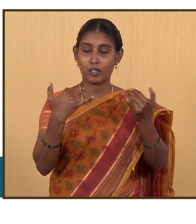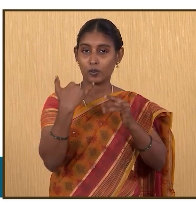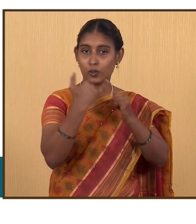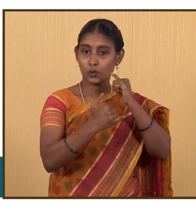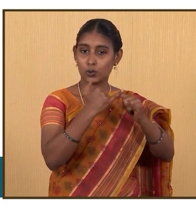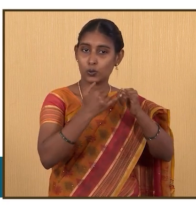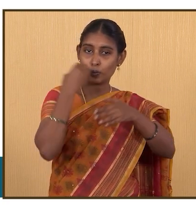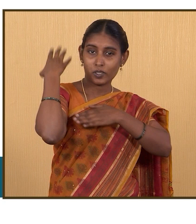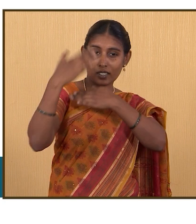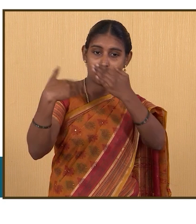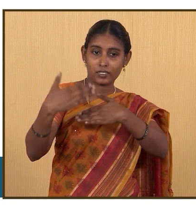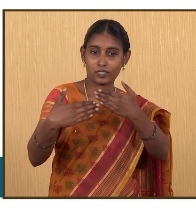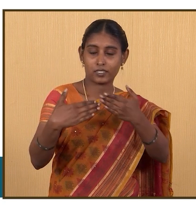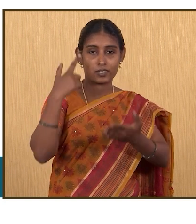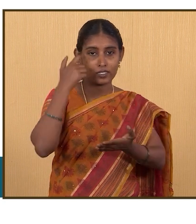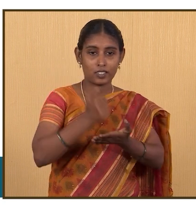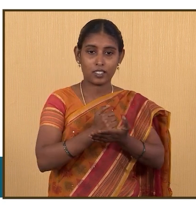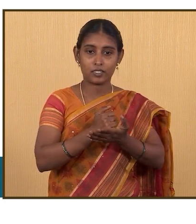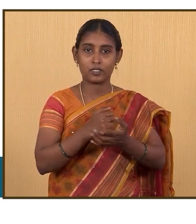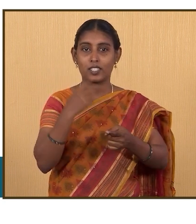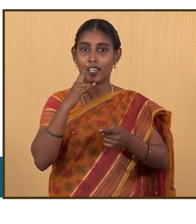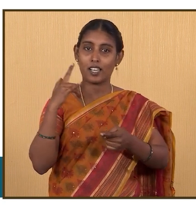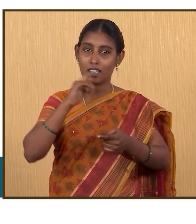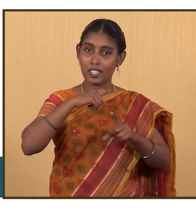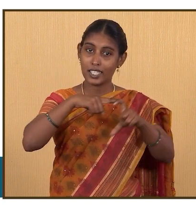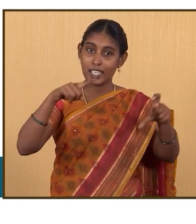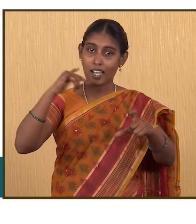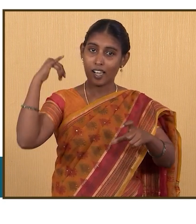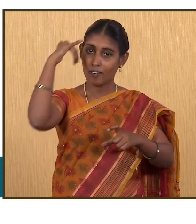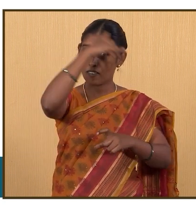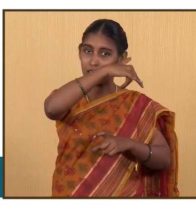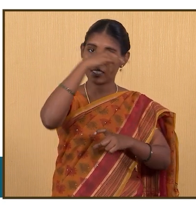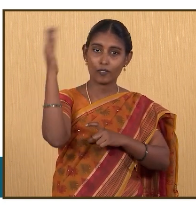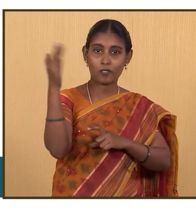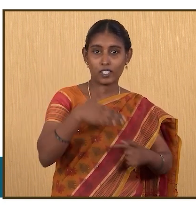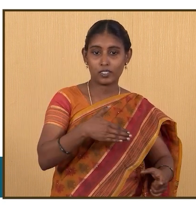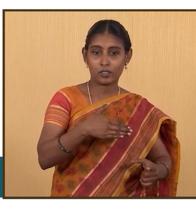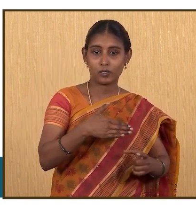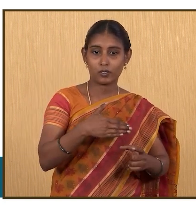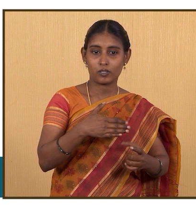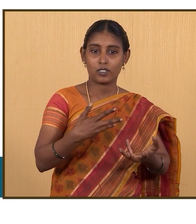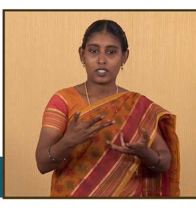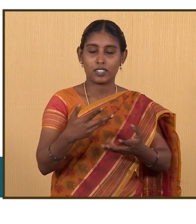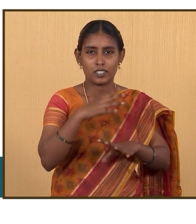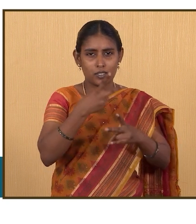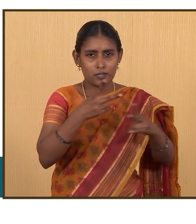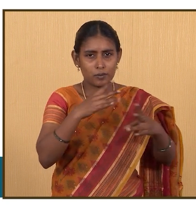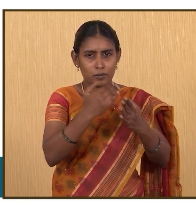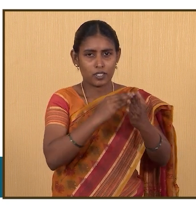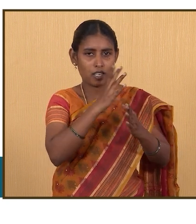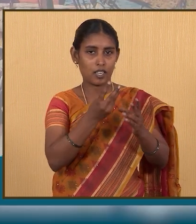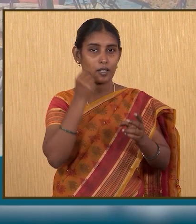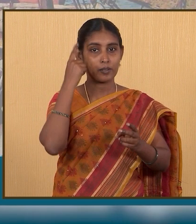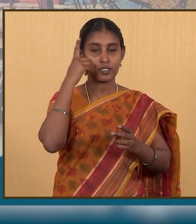அறிந்து கொள்ளுதல், ஆங்கில கிழக்கிந்திய வணிக குழுவோட வருகையும் அதனோட நிலைப்பாடு எப்படி இருந்தது அப்படிங்கிறத நம்ம அறிந்து